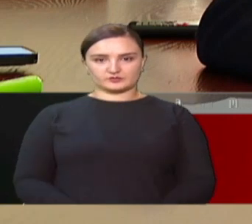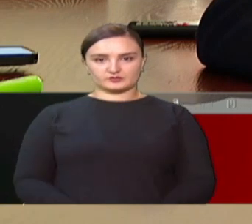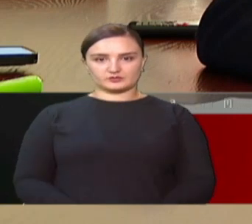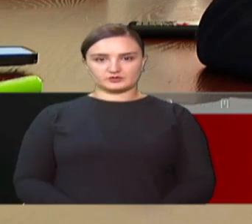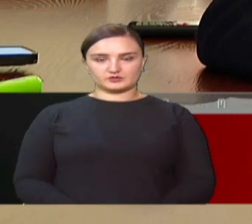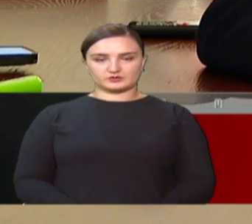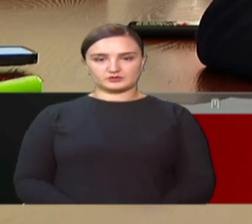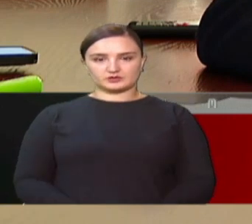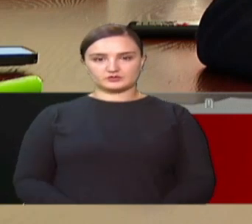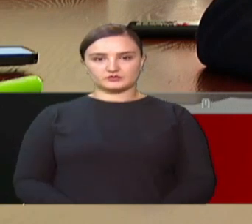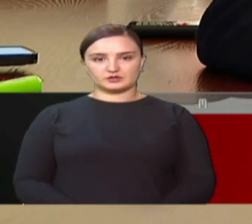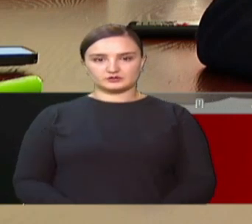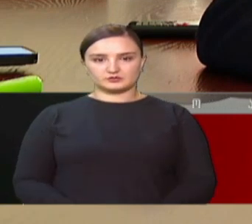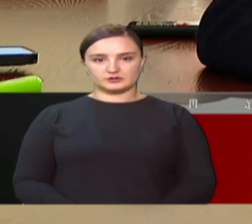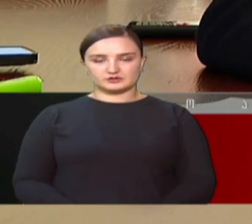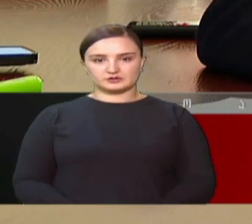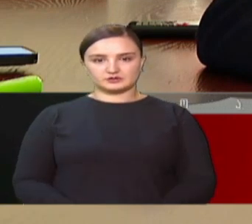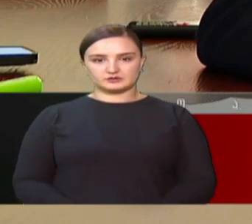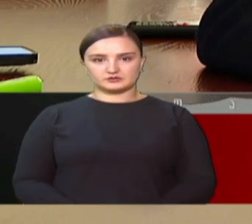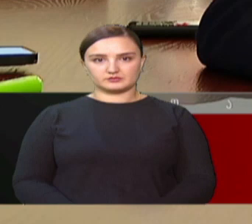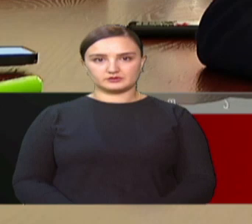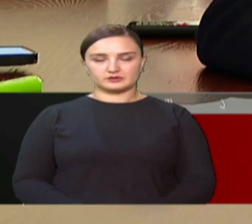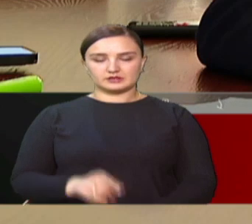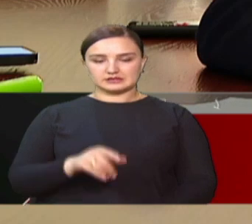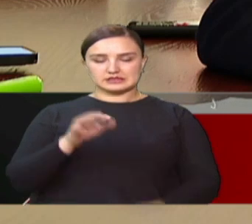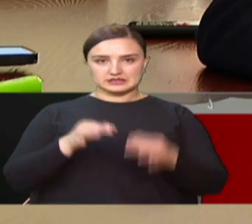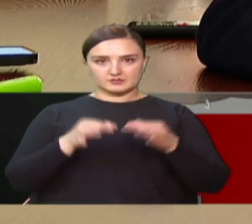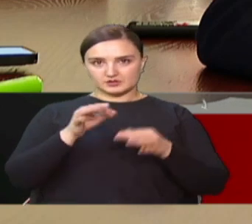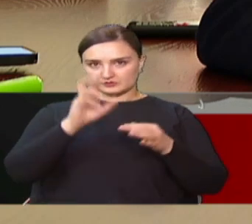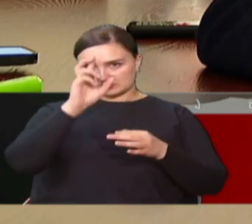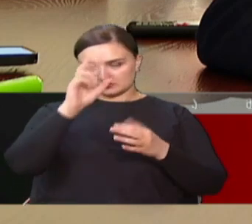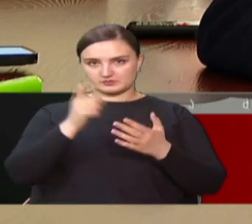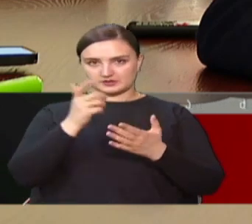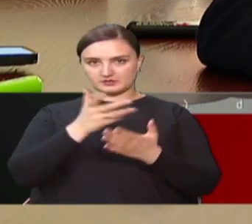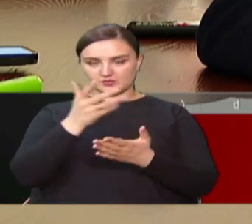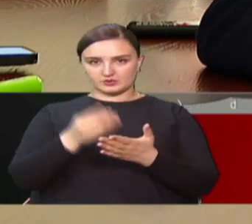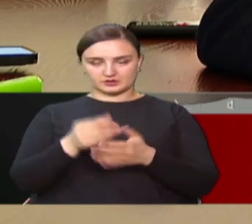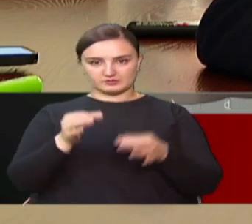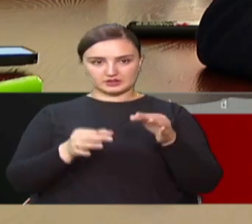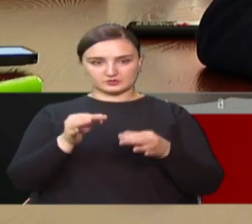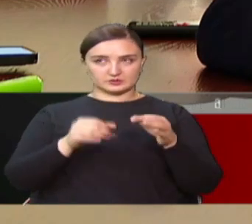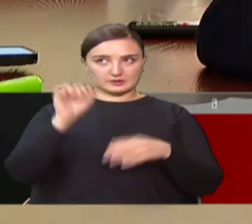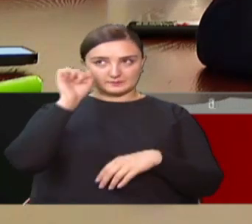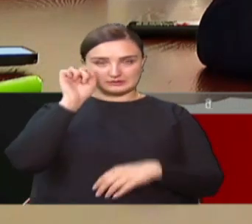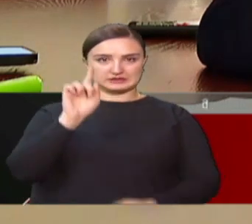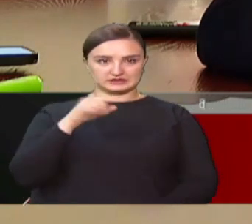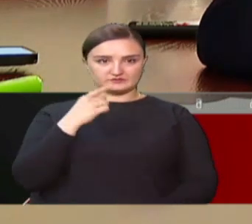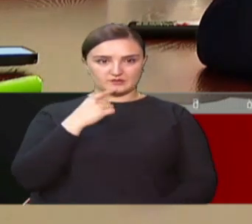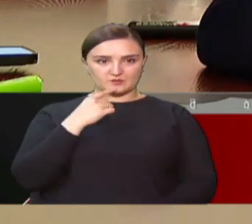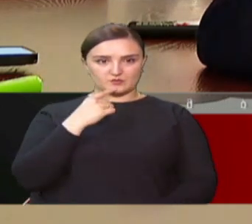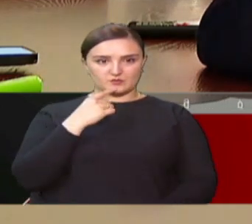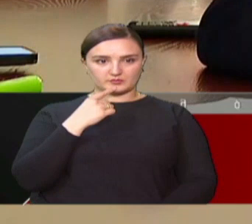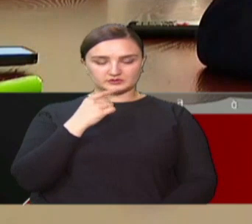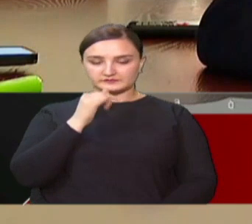ერთხელ ვიძახი რა, ჩვენ არავის არ მივცემთ უფლება. სასამართლო ხელისუფლება არის დამოუკიდებელი ხელისუფლება, ღვერთის წინაშე ვიძახი. ვერც